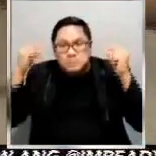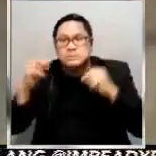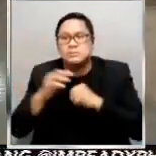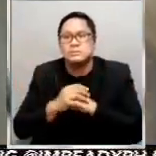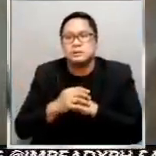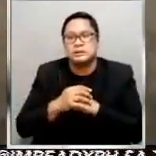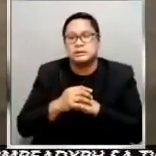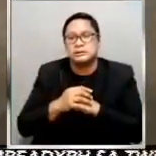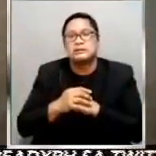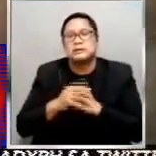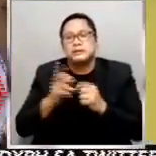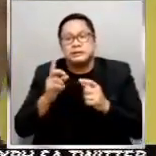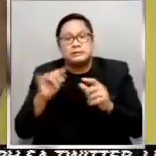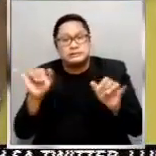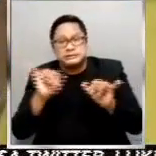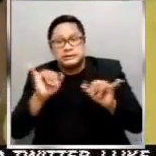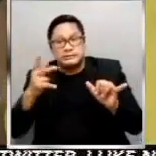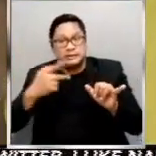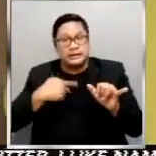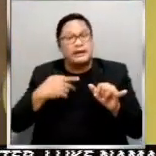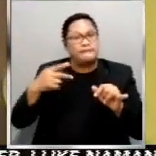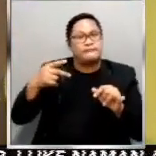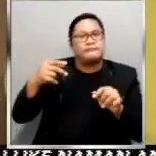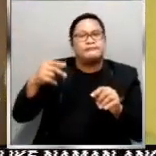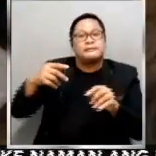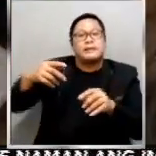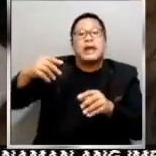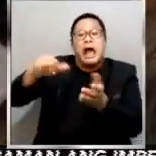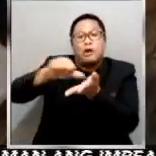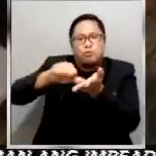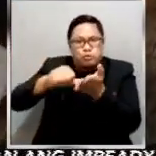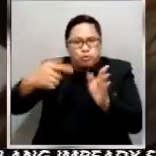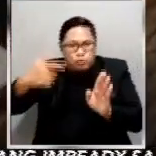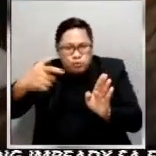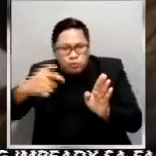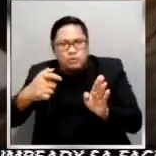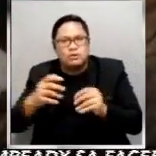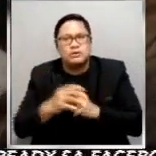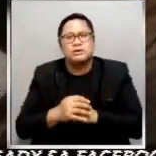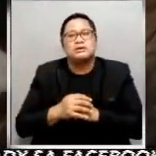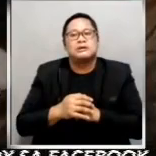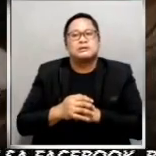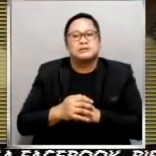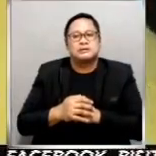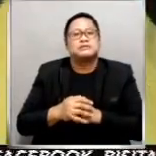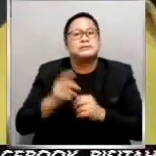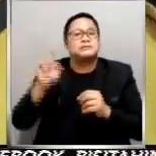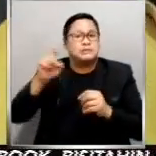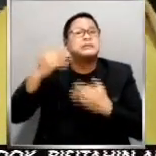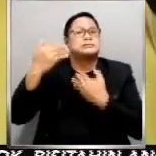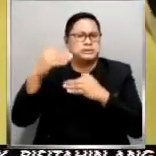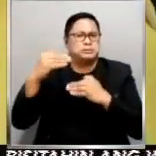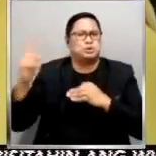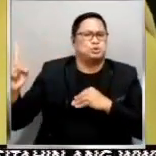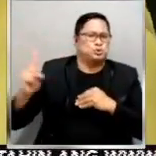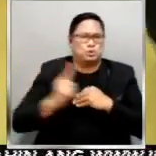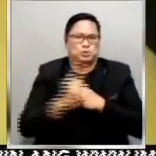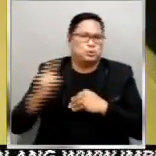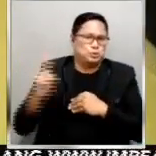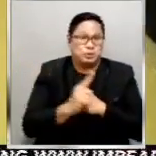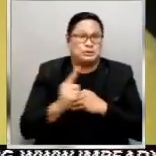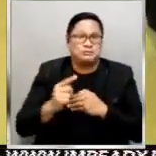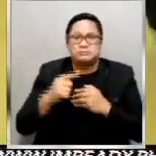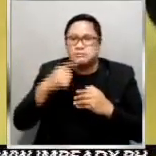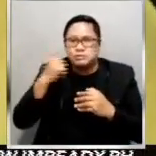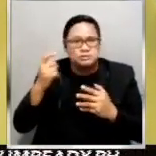pang disinfect po sa kanila sa katawan. Then may rag po kami para sa paa po. Limitado lang po talaga. Kasi hindi namin talaga